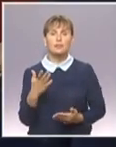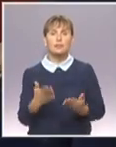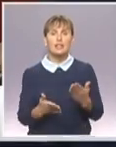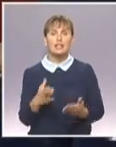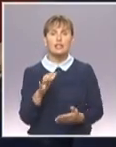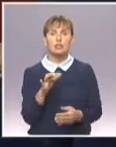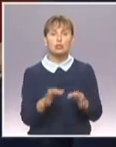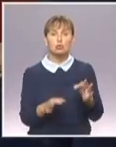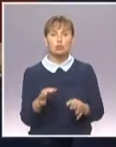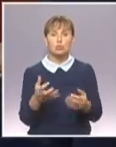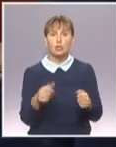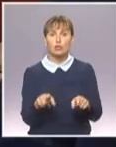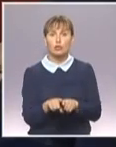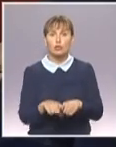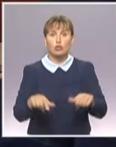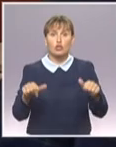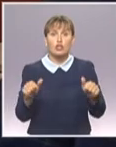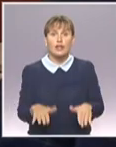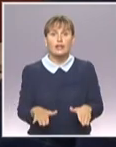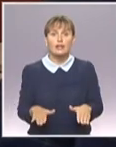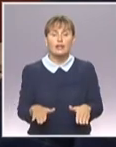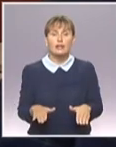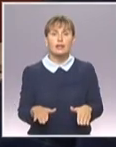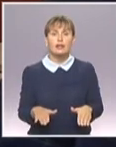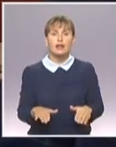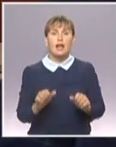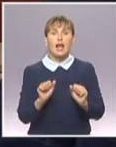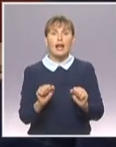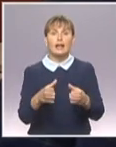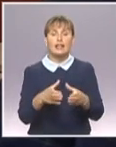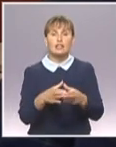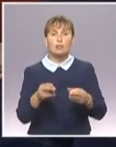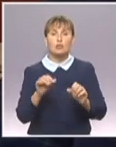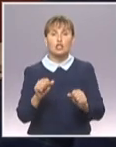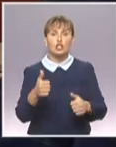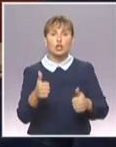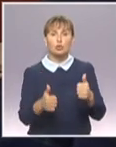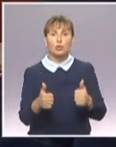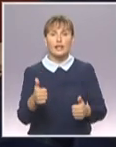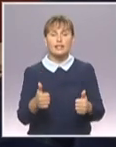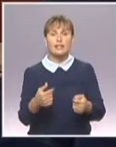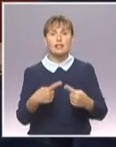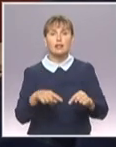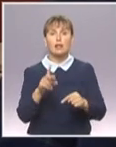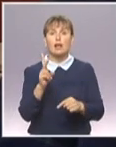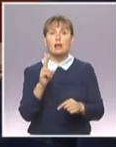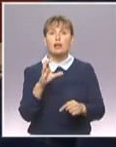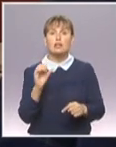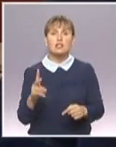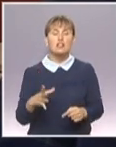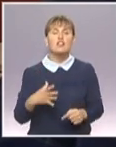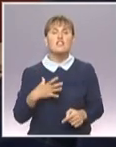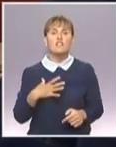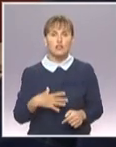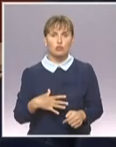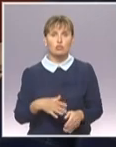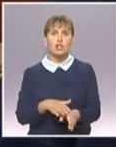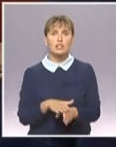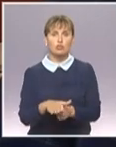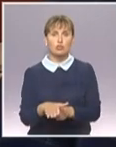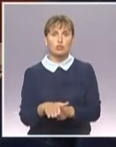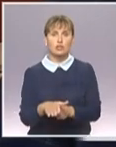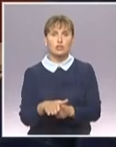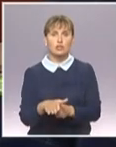суд принял сторону именно агентства по защите конкуренции, тогда KSL вынужден будет